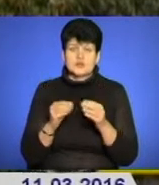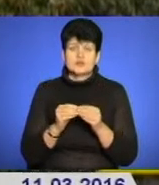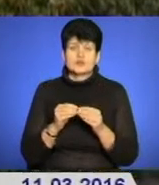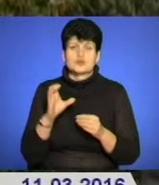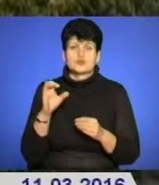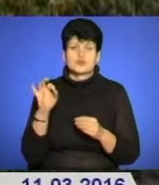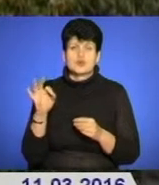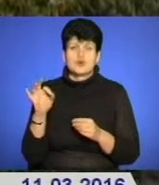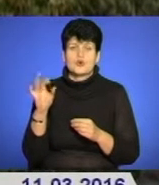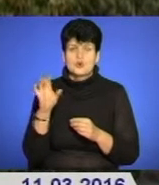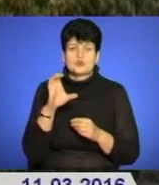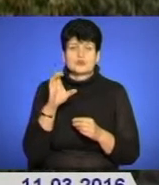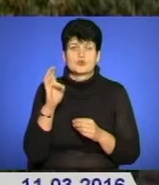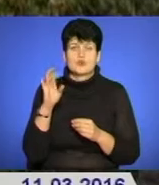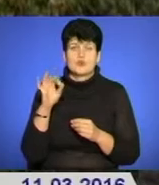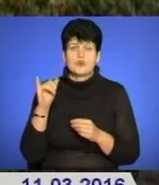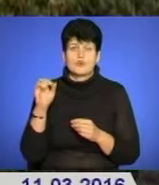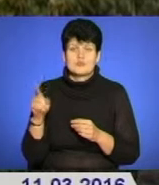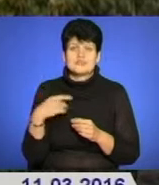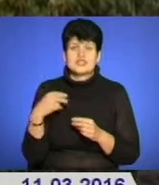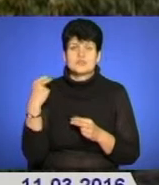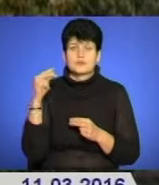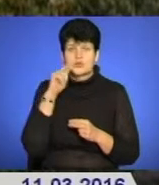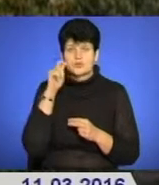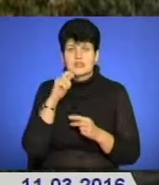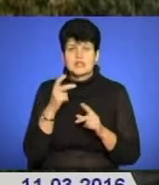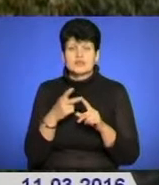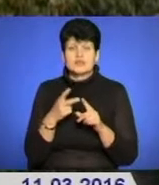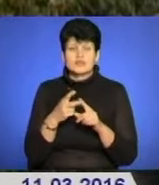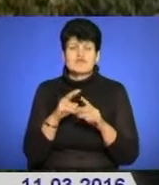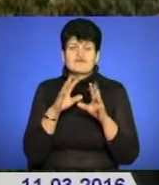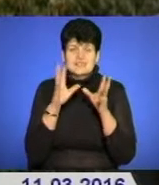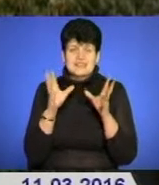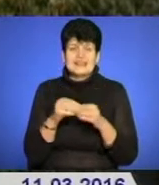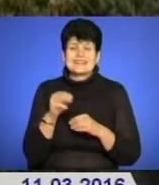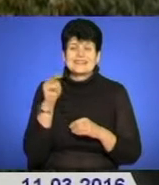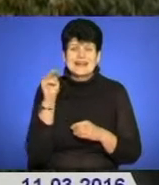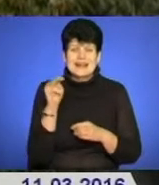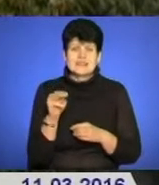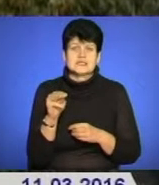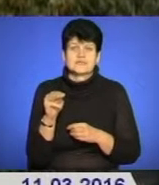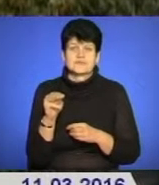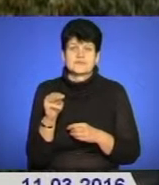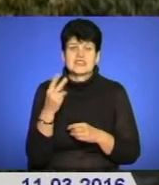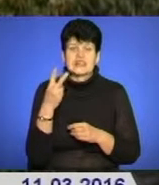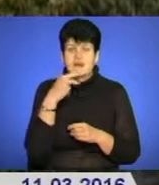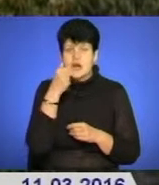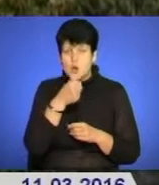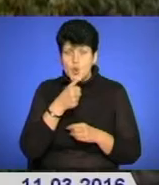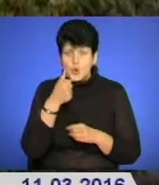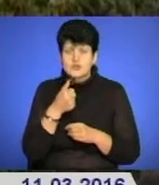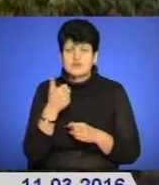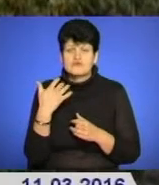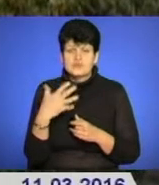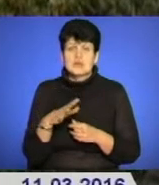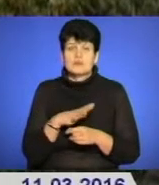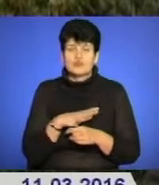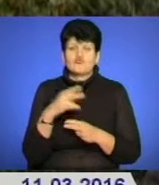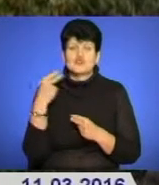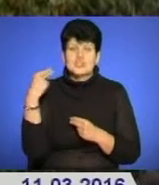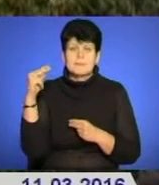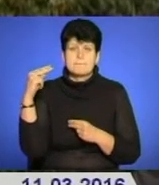це другий в нас в Україні чемпіонат України. Взагалі Тарас 2 роки вже як був